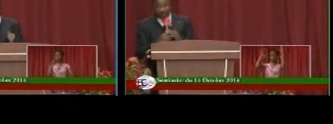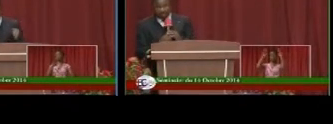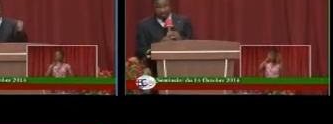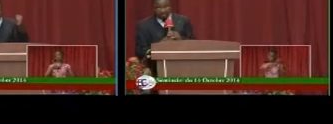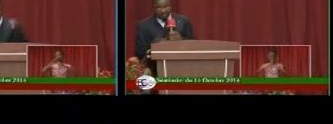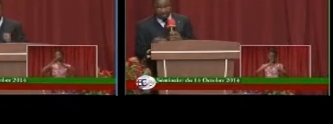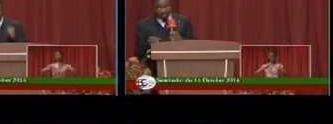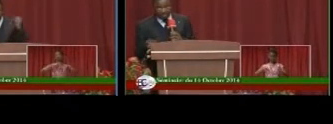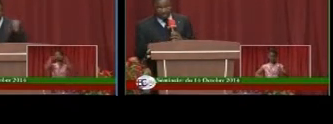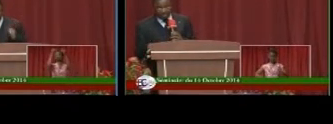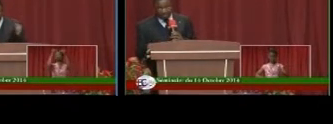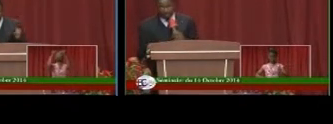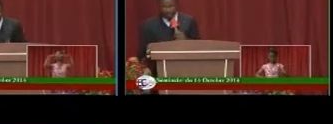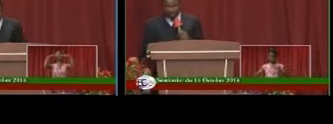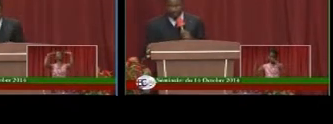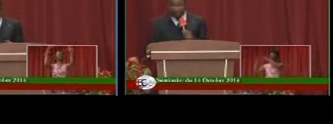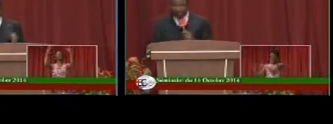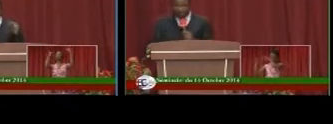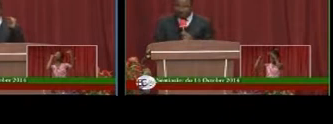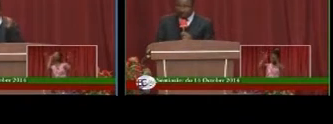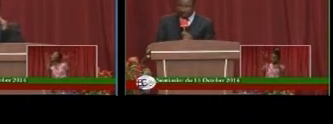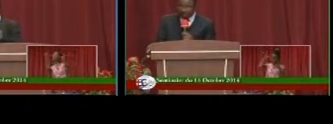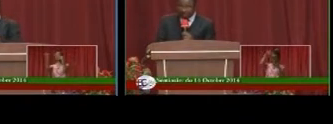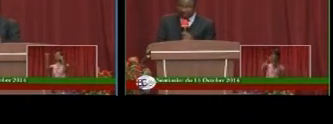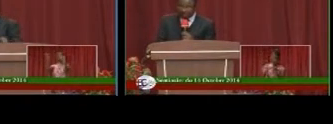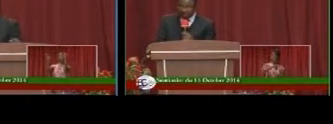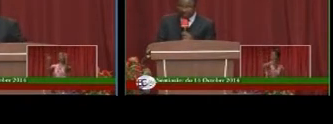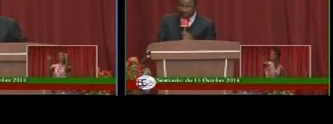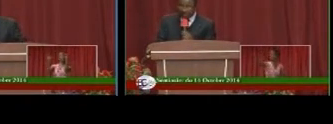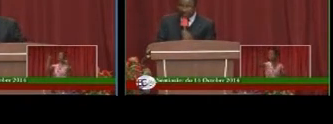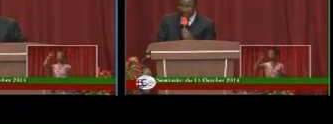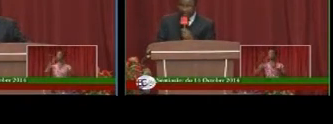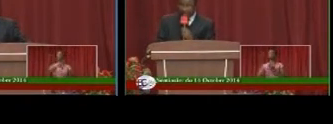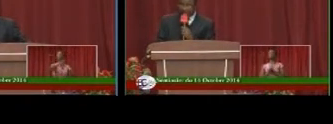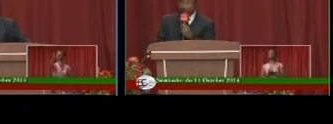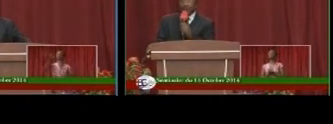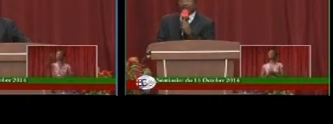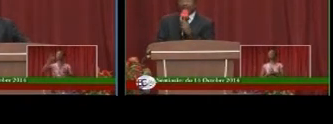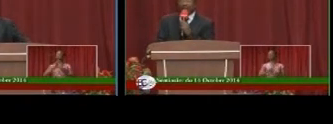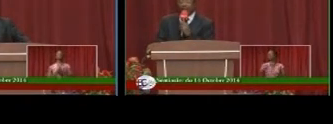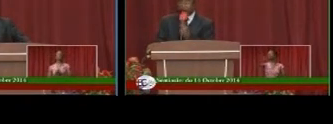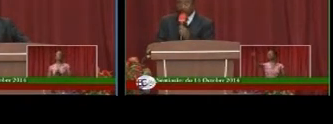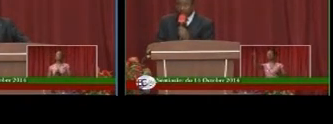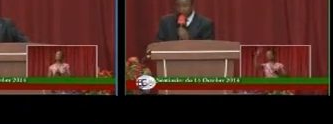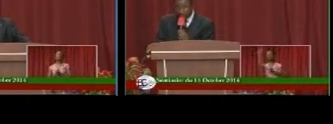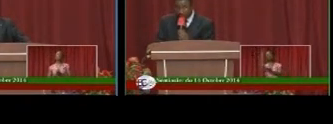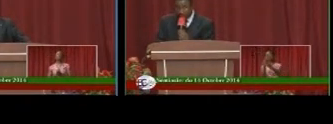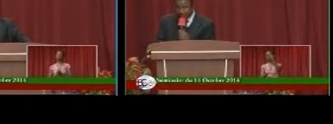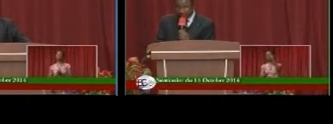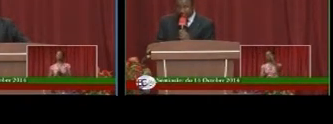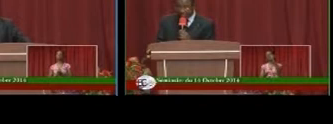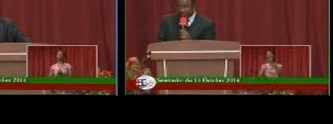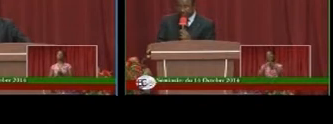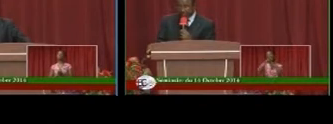Que nous prenions les païens, ceux qui n'ont pas la gloire d'être enfants de Dieu, de les amener